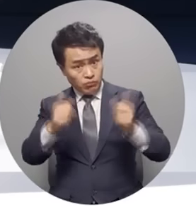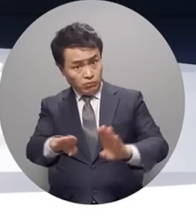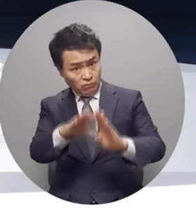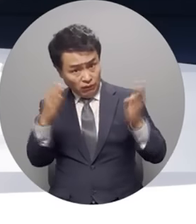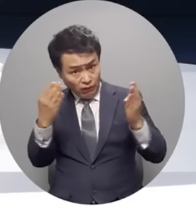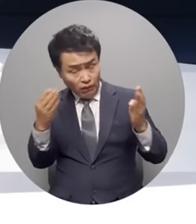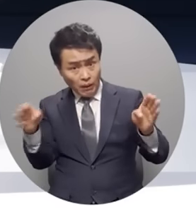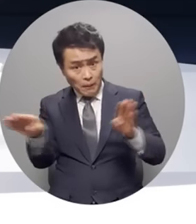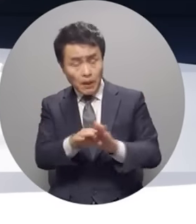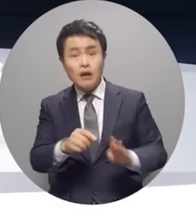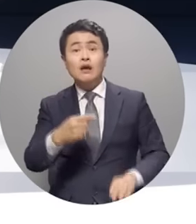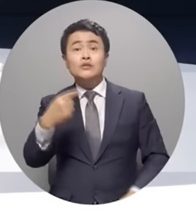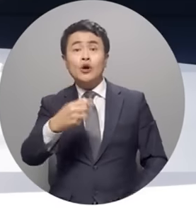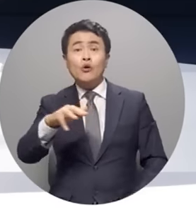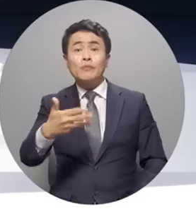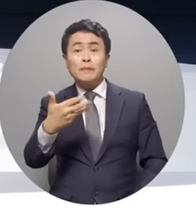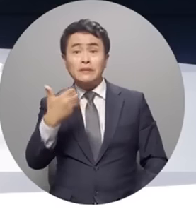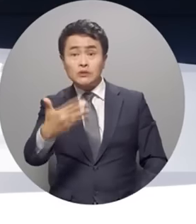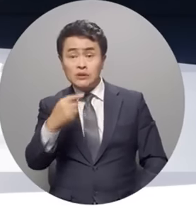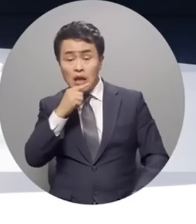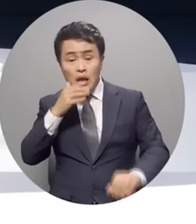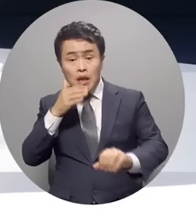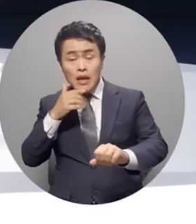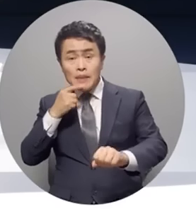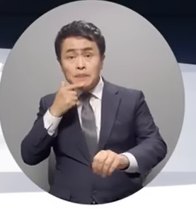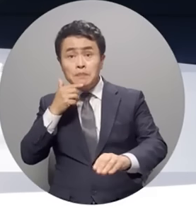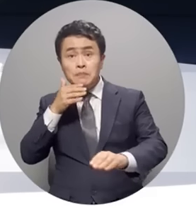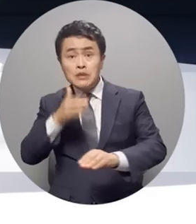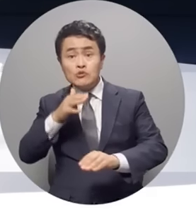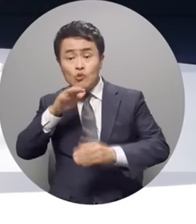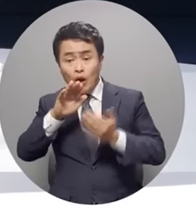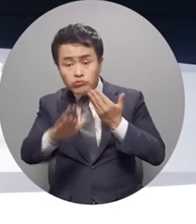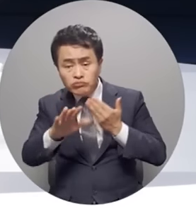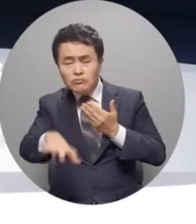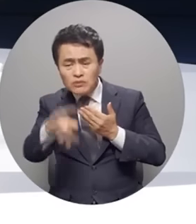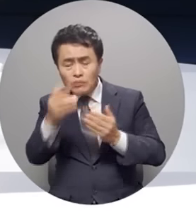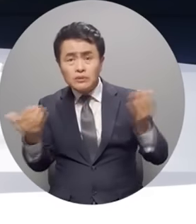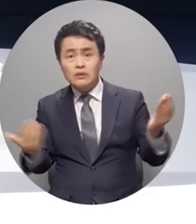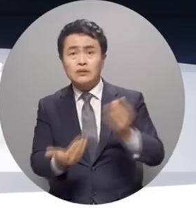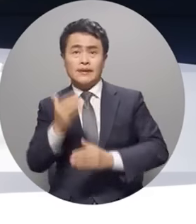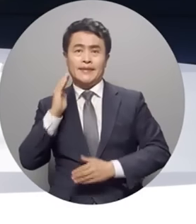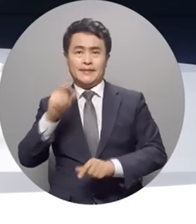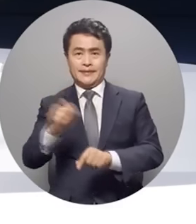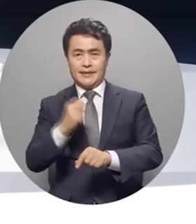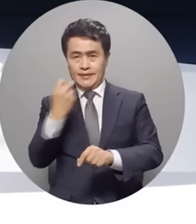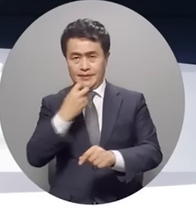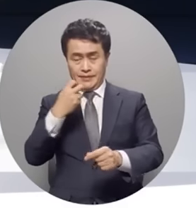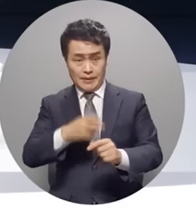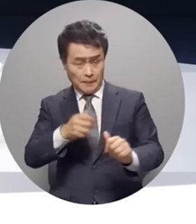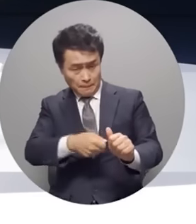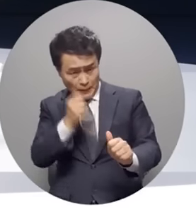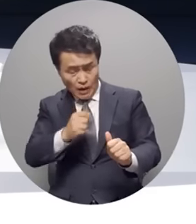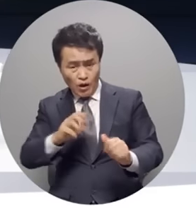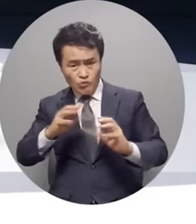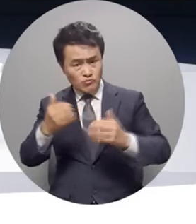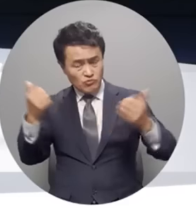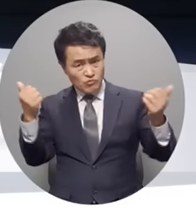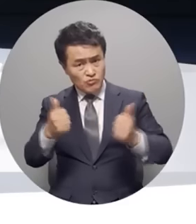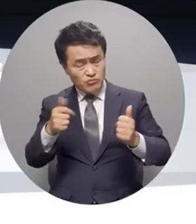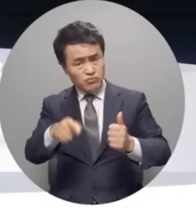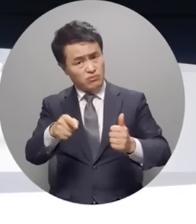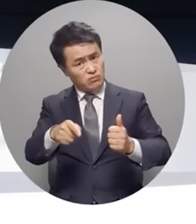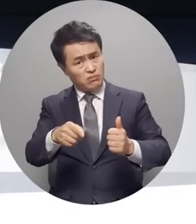불참은 1987년 민주화 이후 이번이 처음인데요 대통령실은 특검과 탄핵을 난발하는 국회를